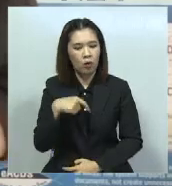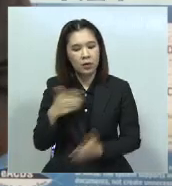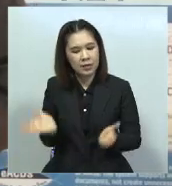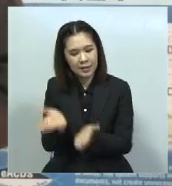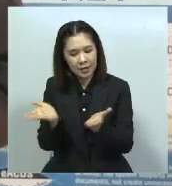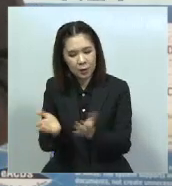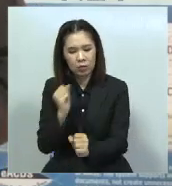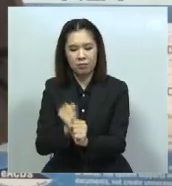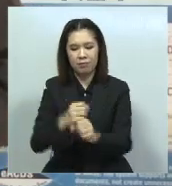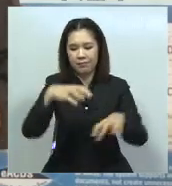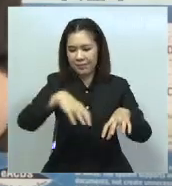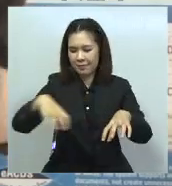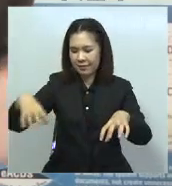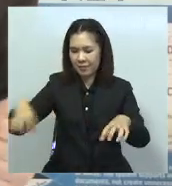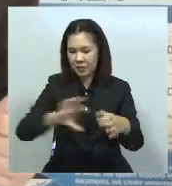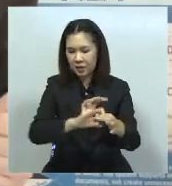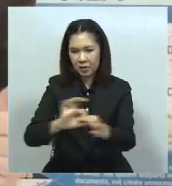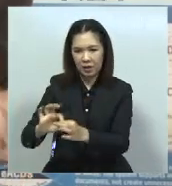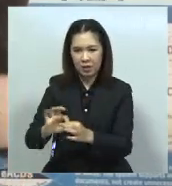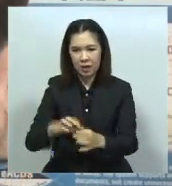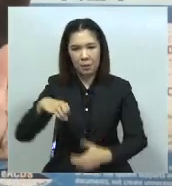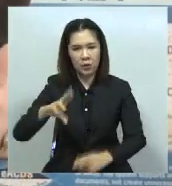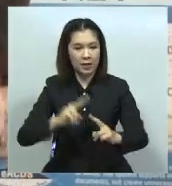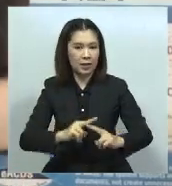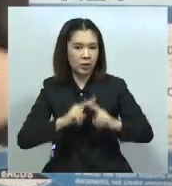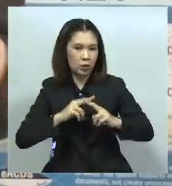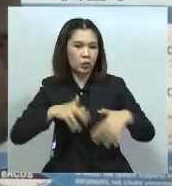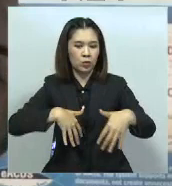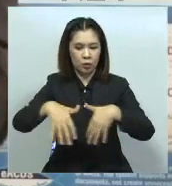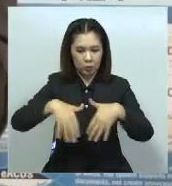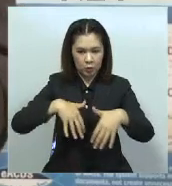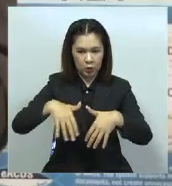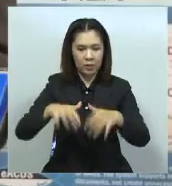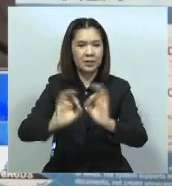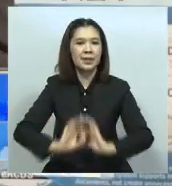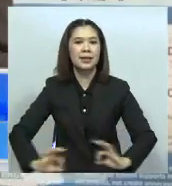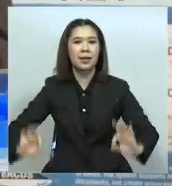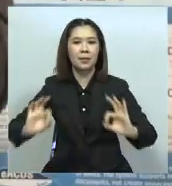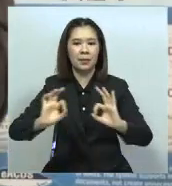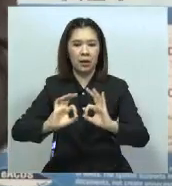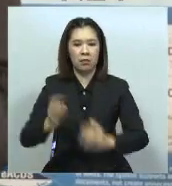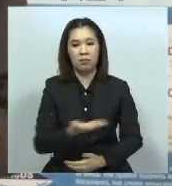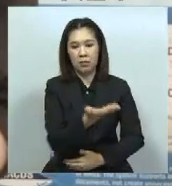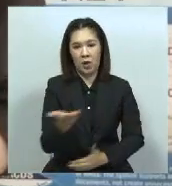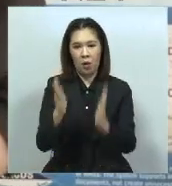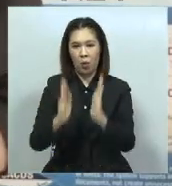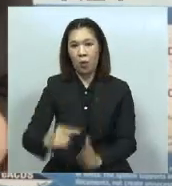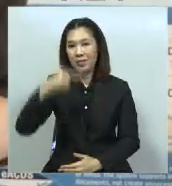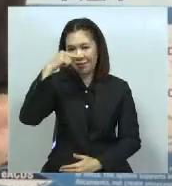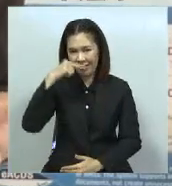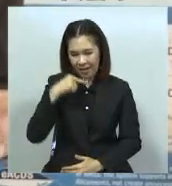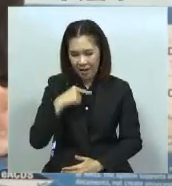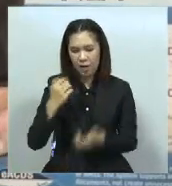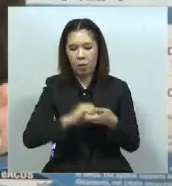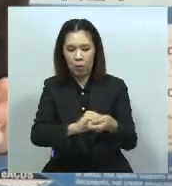ากทุกภาคส่วนไม่ว่าจะเป็นภาคเอกชนชาวประมงและที่สำคัญที่สุดนะครับก็คือคนไทยทุกๆคนนะครับที่จะร่วม